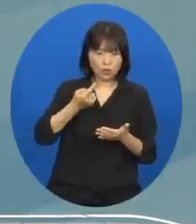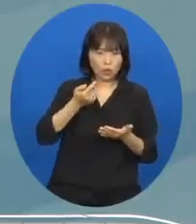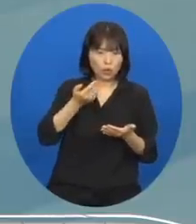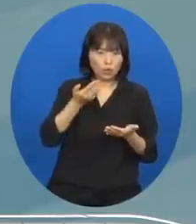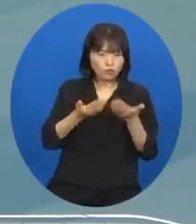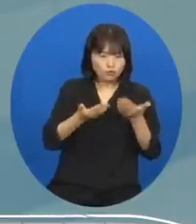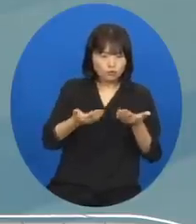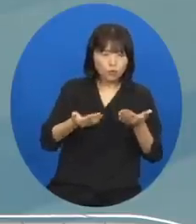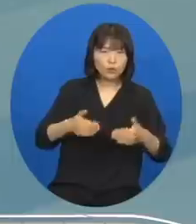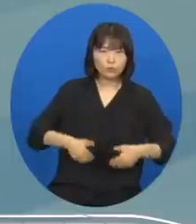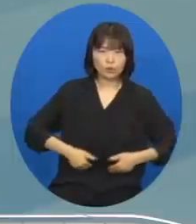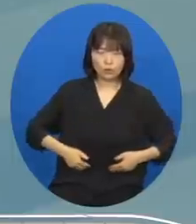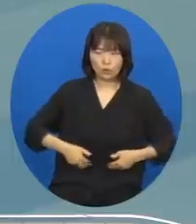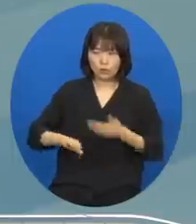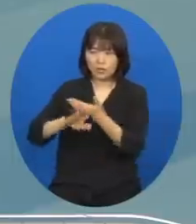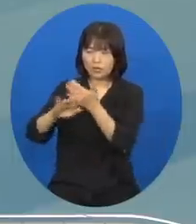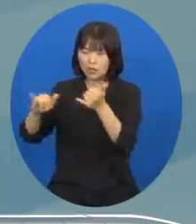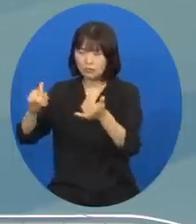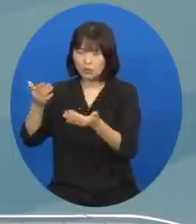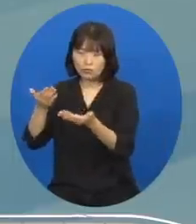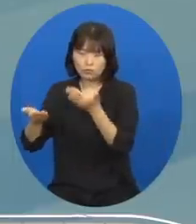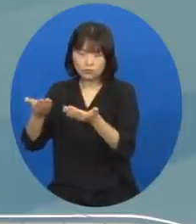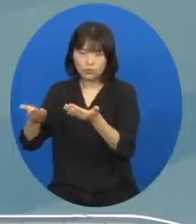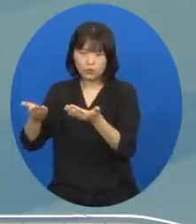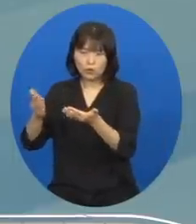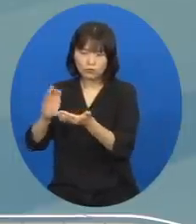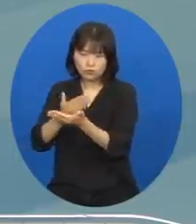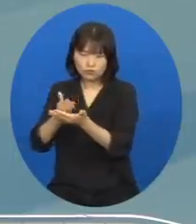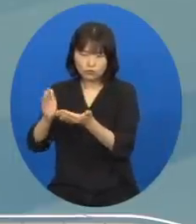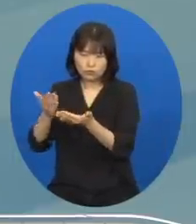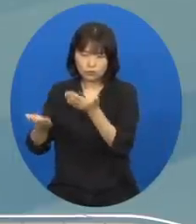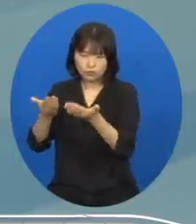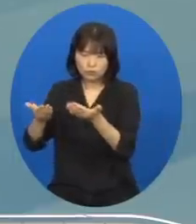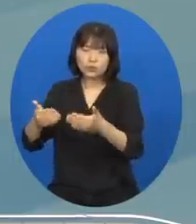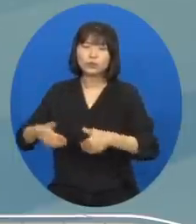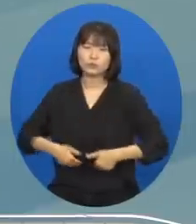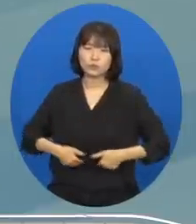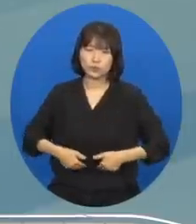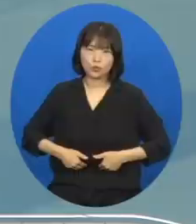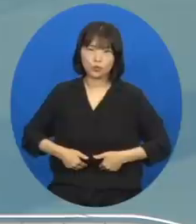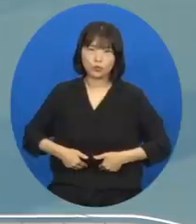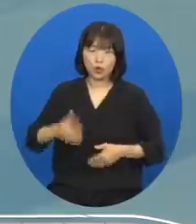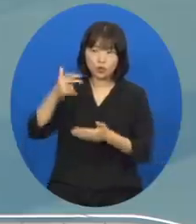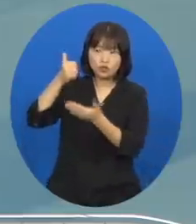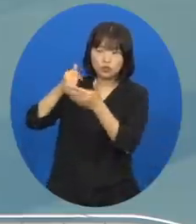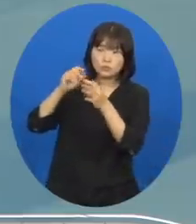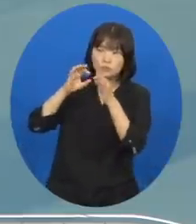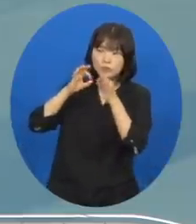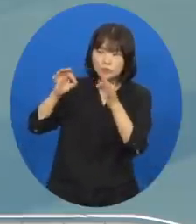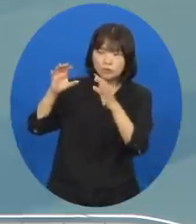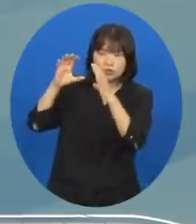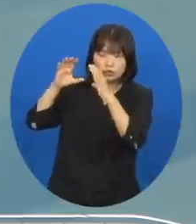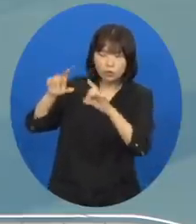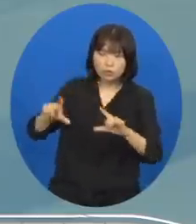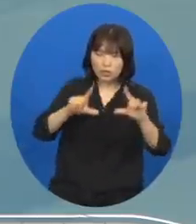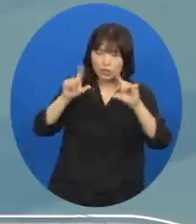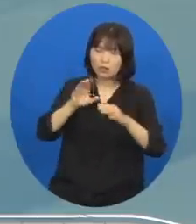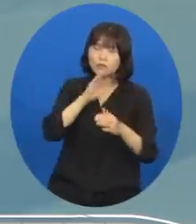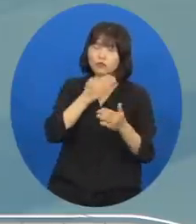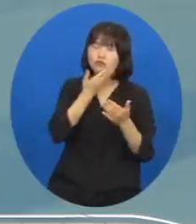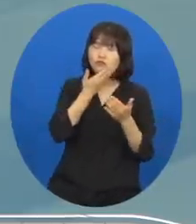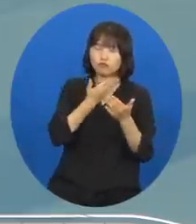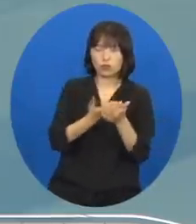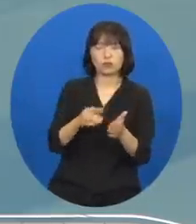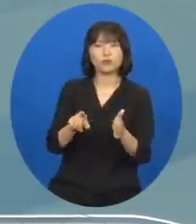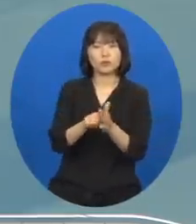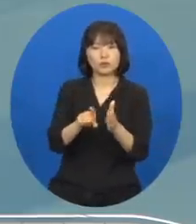다른 사람도 분별해 줘야 돼요. 저는 주님의 음성을 듣고 사는 일이 대단히 중요하다고 믿습니다. 우리가